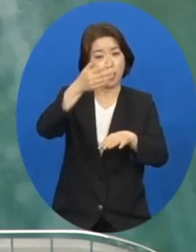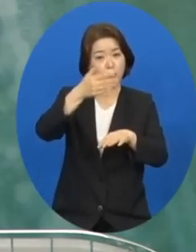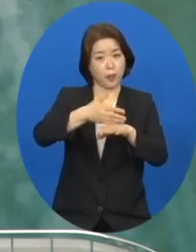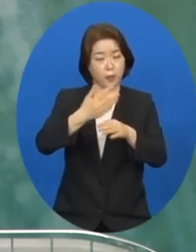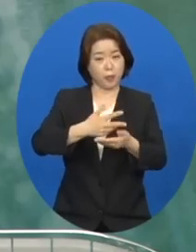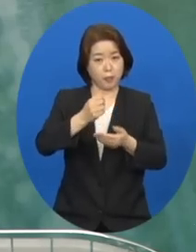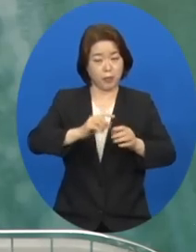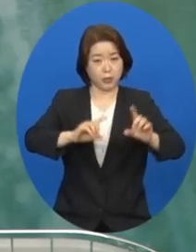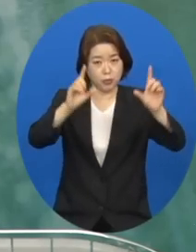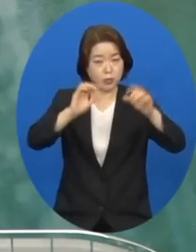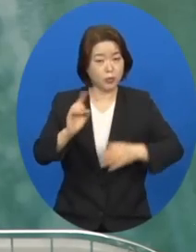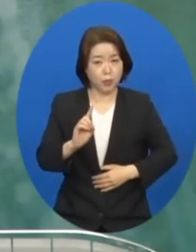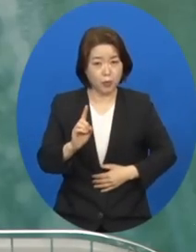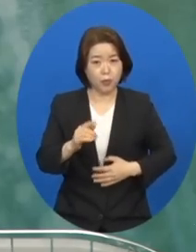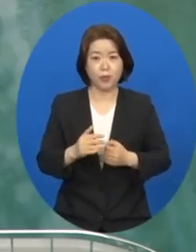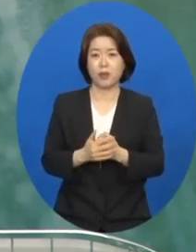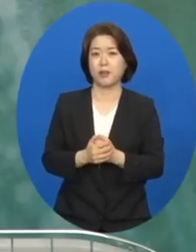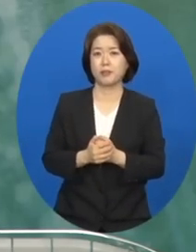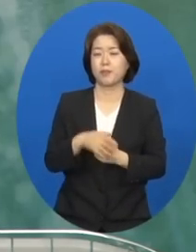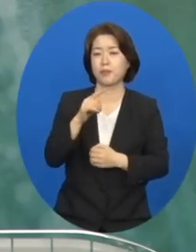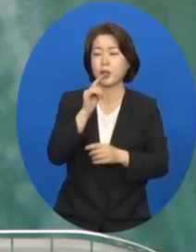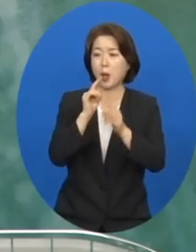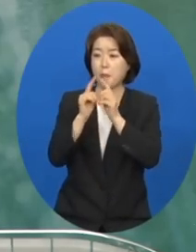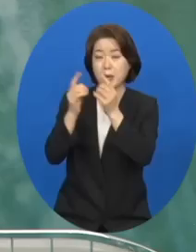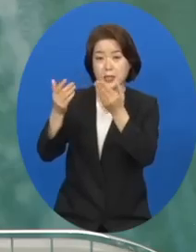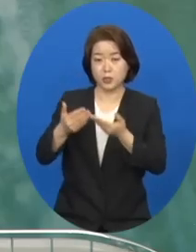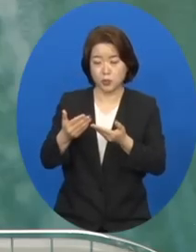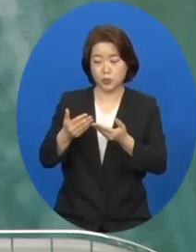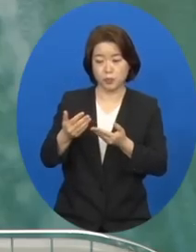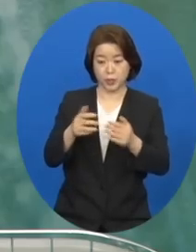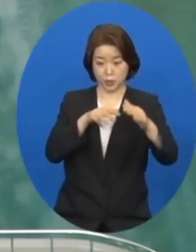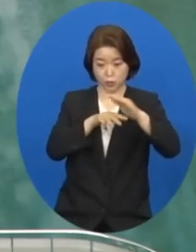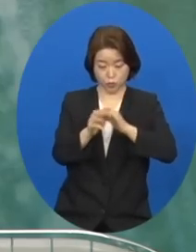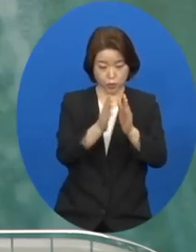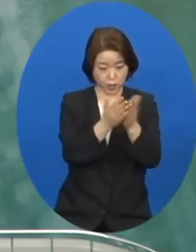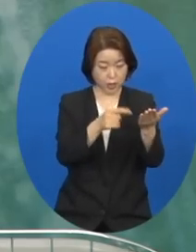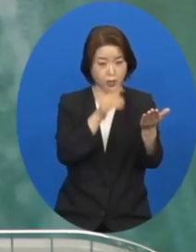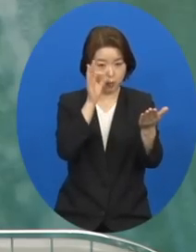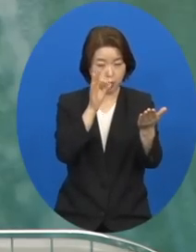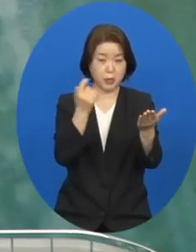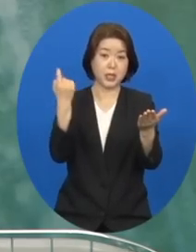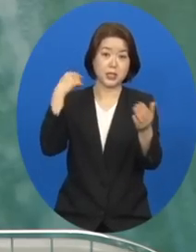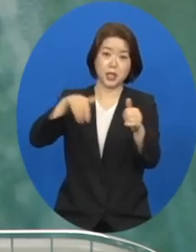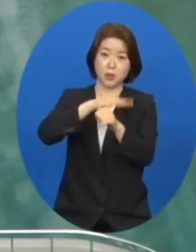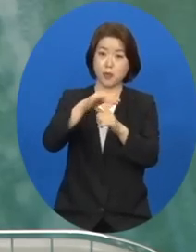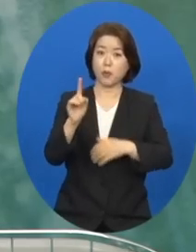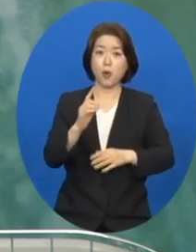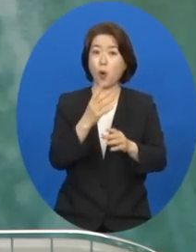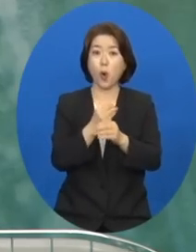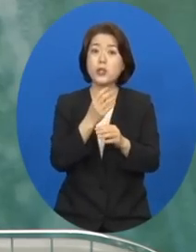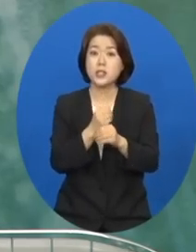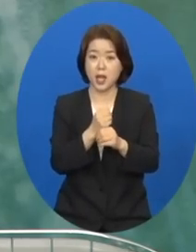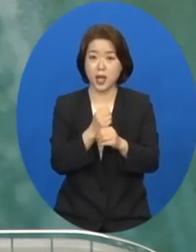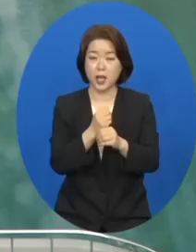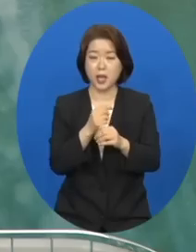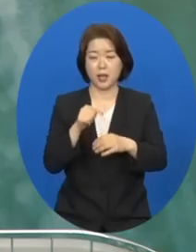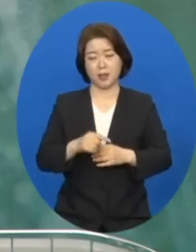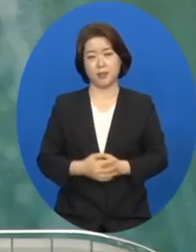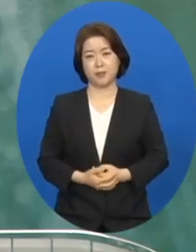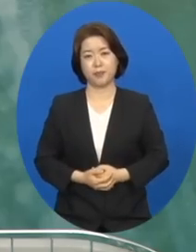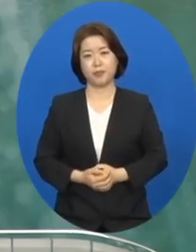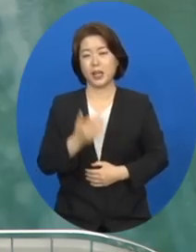마찬가지입니다 맥주 저를 말씀하시오 는 출입 업계의 여러분 배경을 보시면 언제인가 언제인가